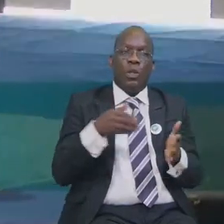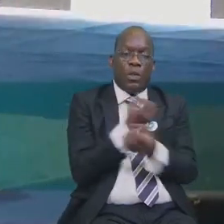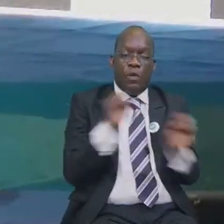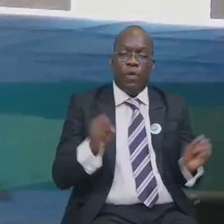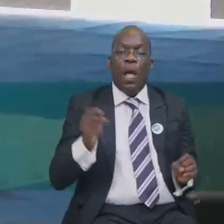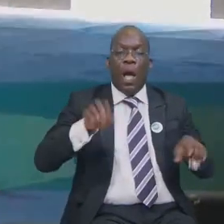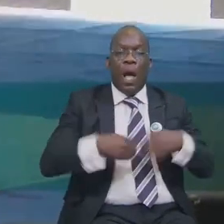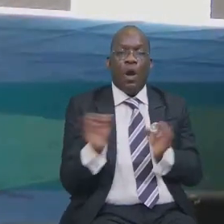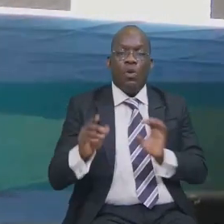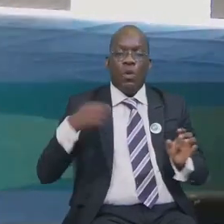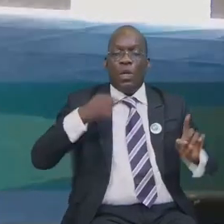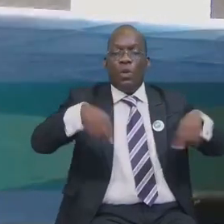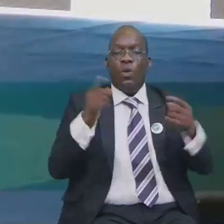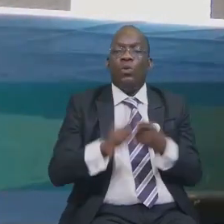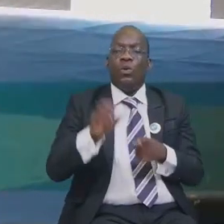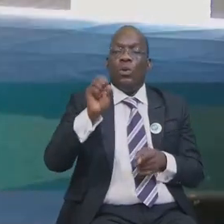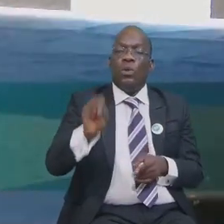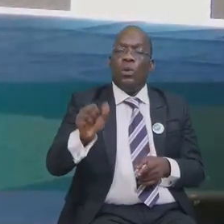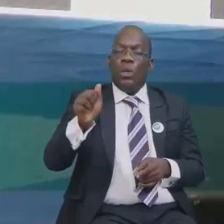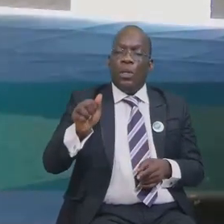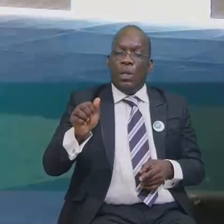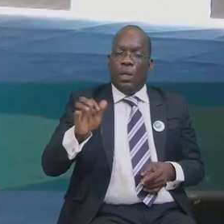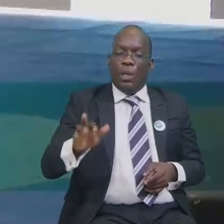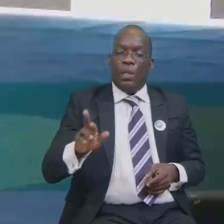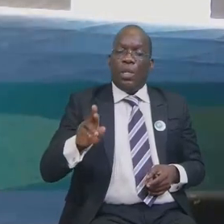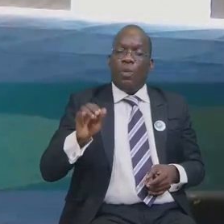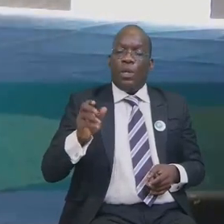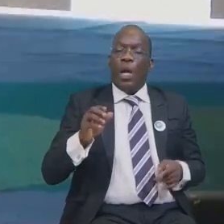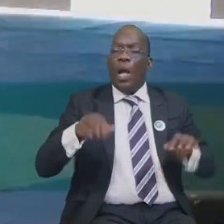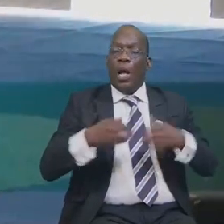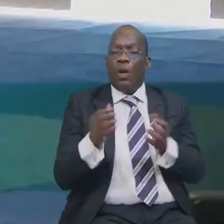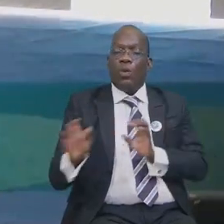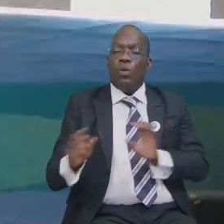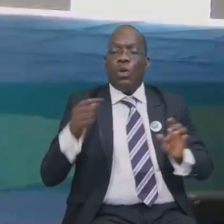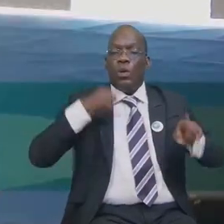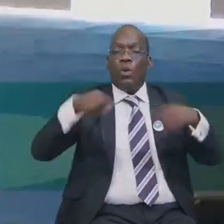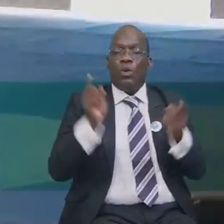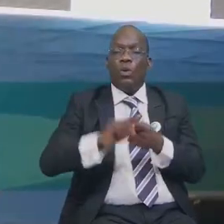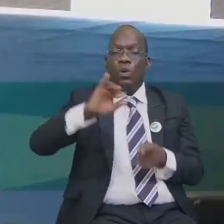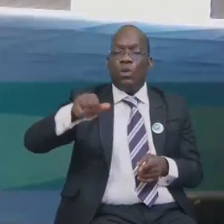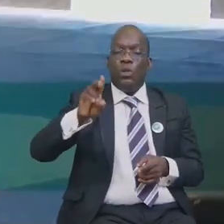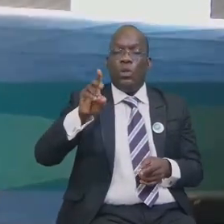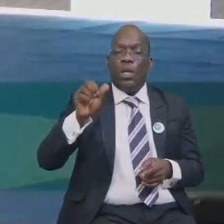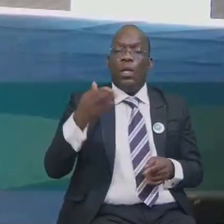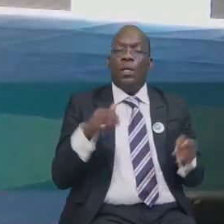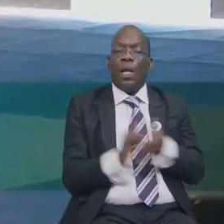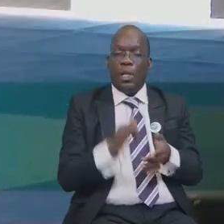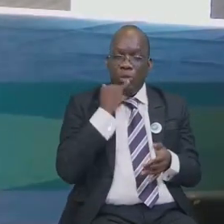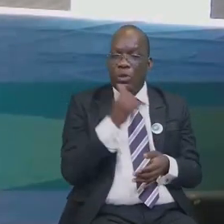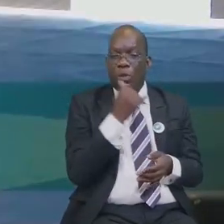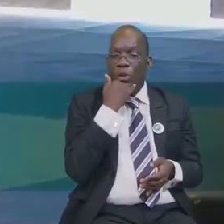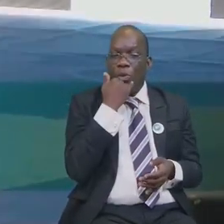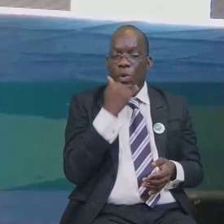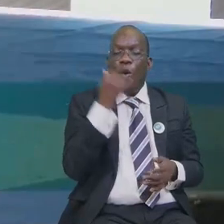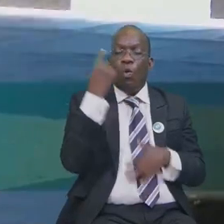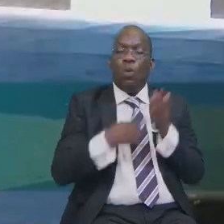Antioche? Comment on peut aller en Judée? Ça, c'est une faute. Et quel que soit ce que vous considériez qui vous